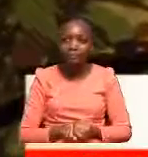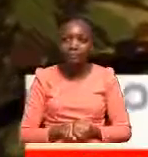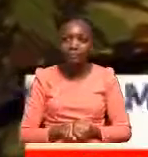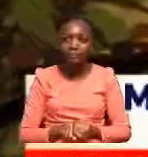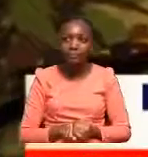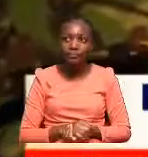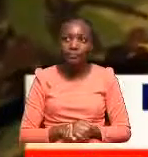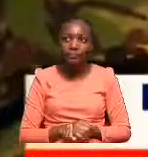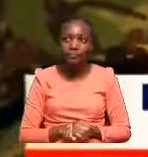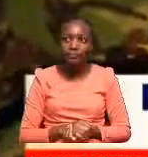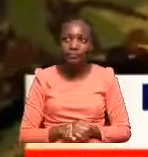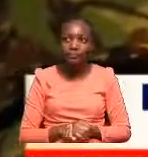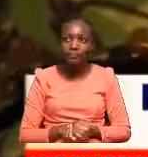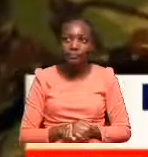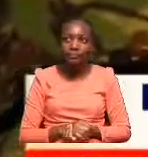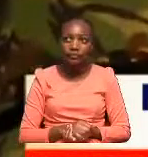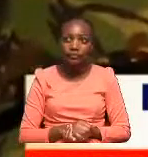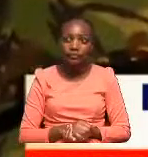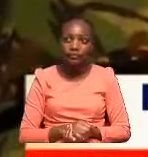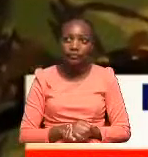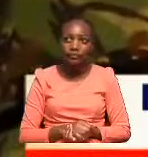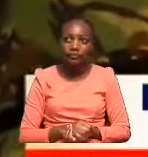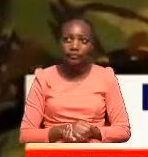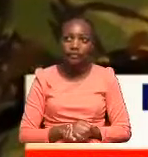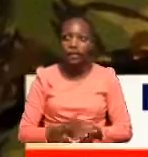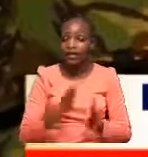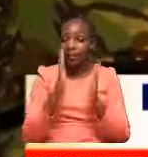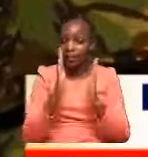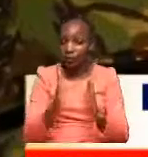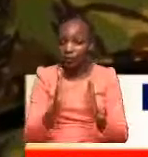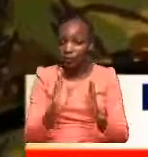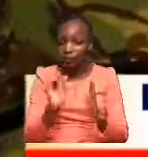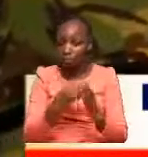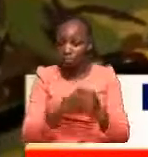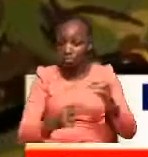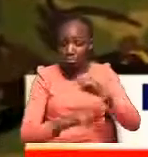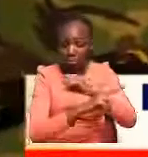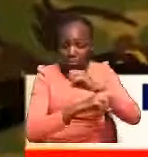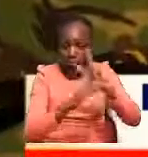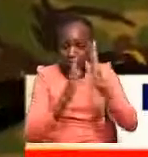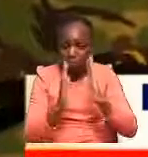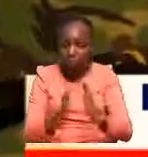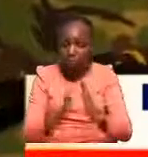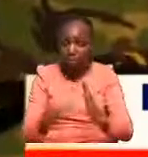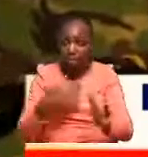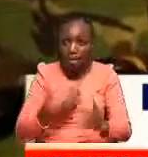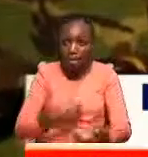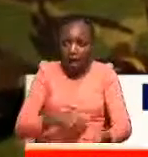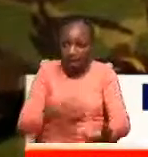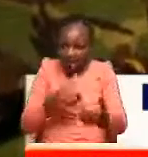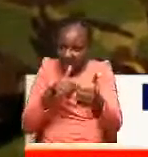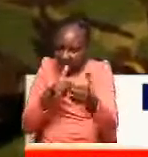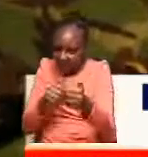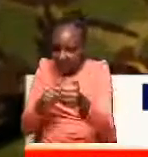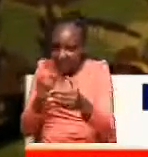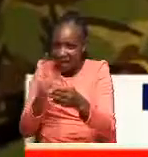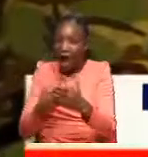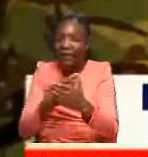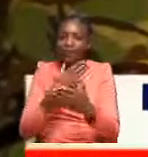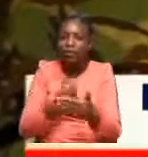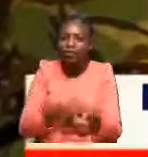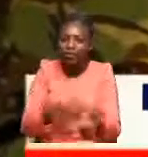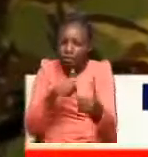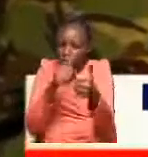mwizi na alikuwa na bunduki na alijaribu kupigia askari